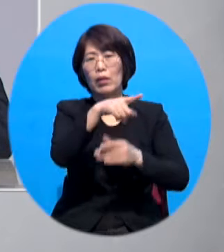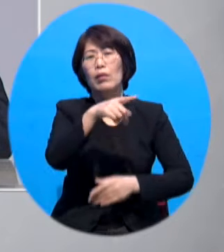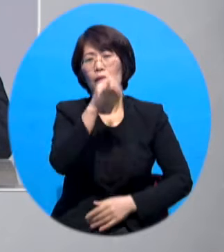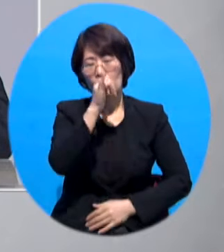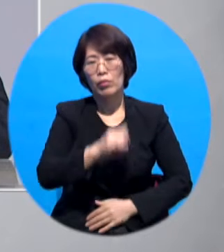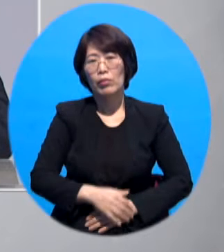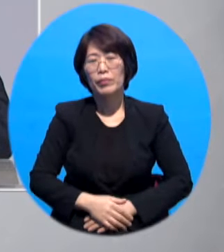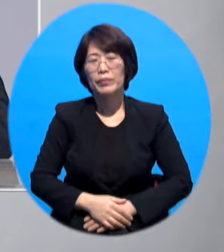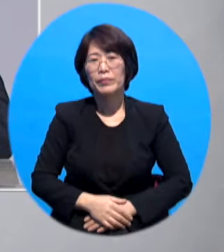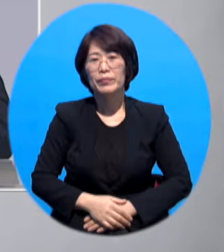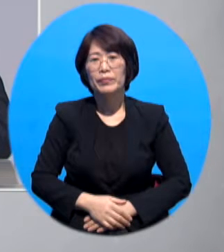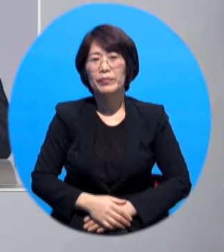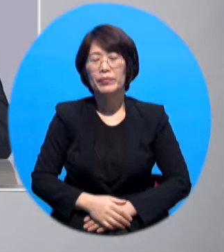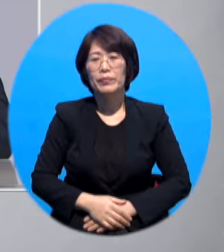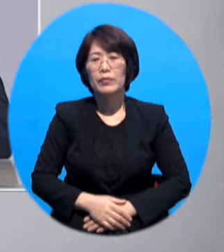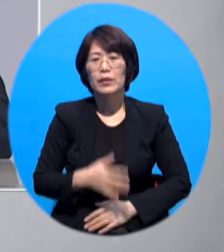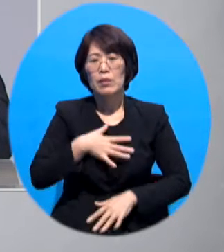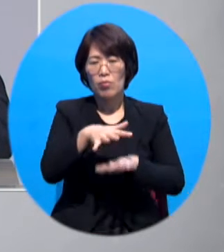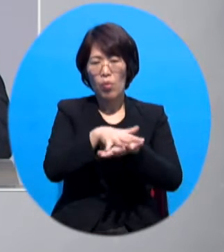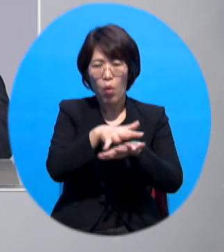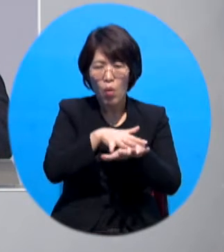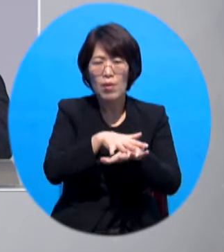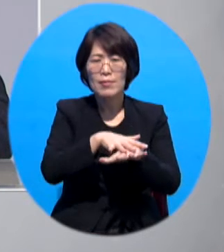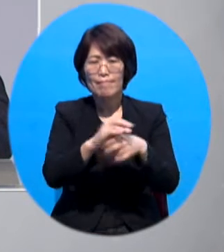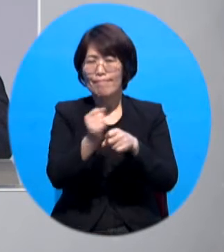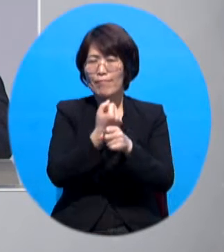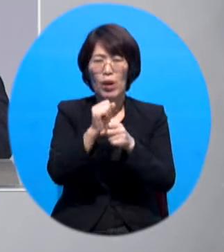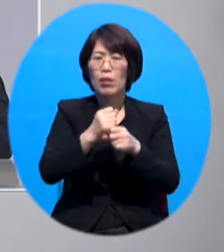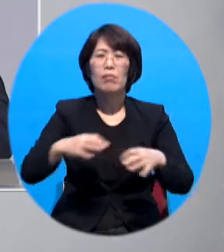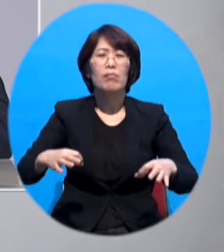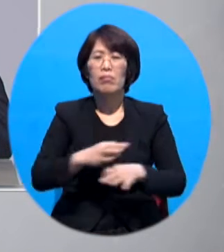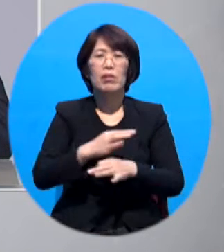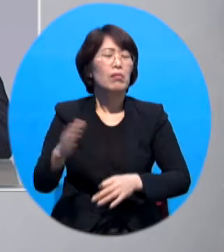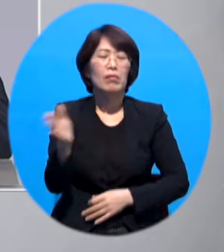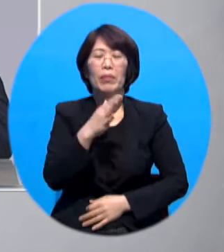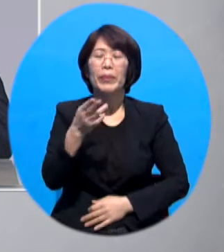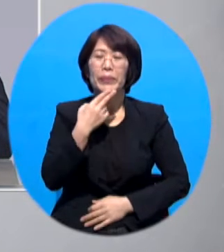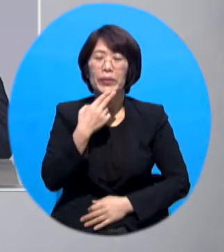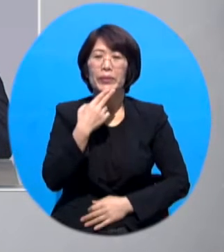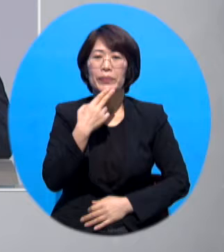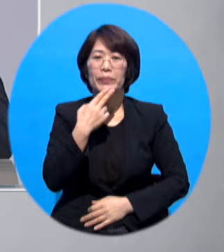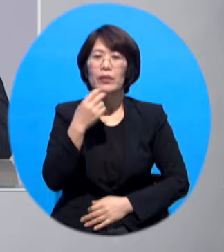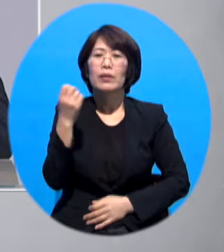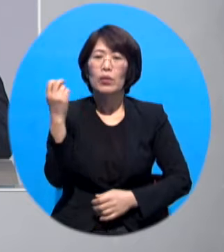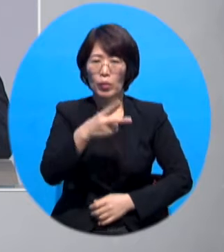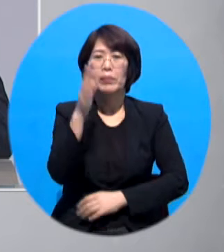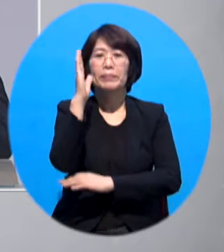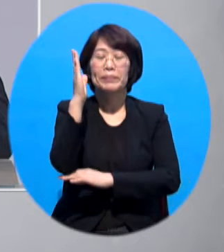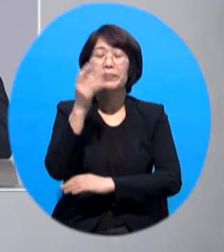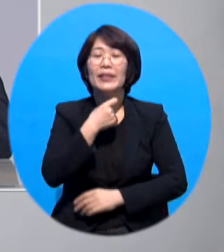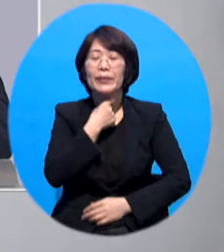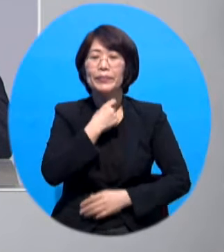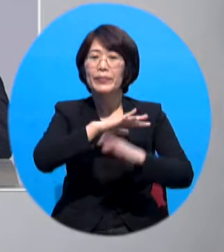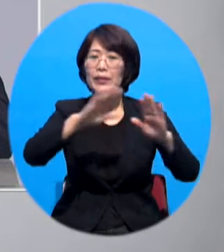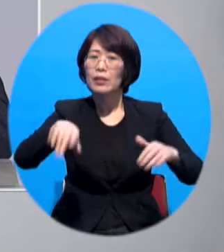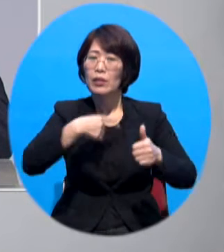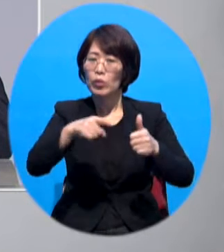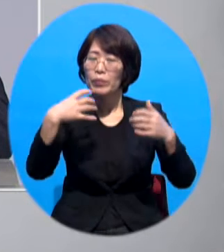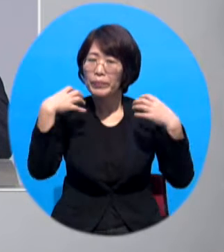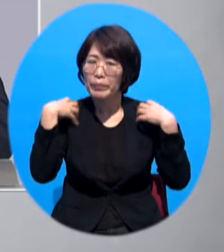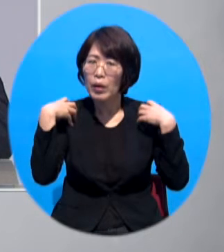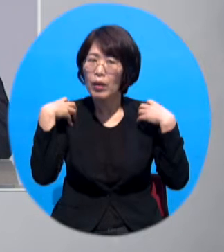있긴 있었습니다 많은 조직적인 그런 부정과 비리는 아니었습니다 제가 한 말씀 드릴까요 전남교육청